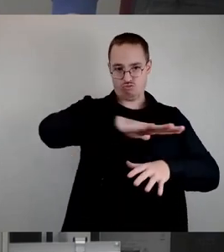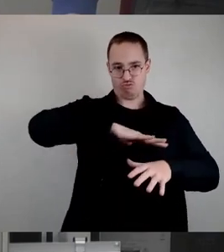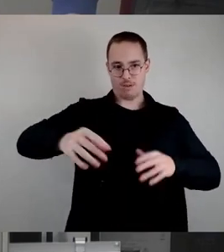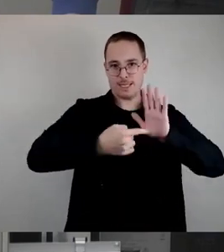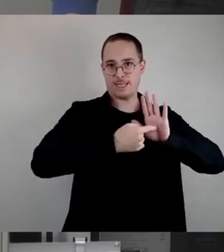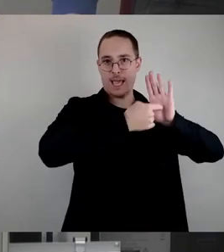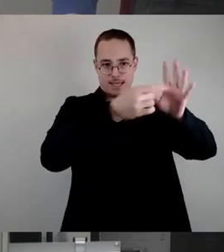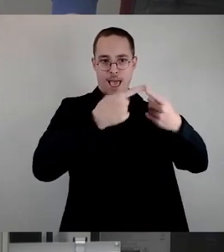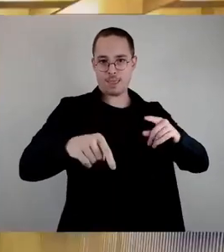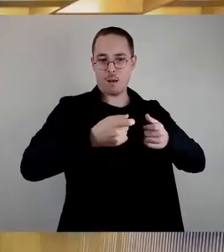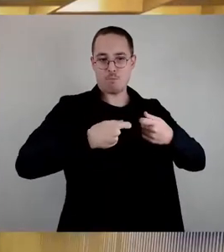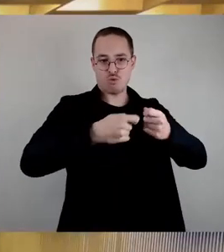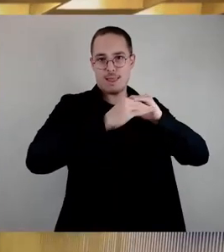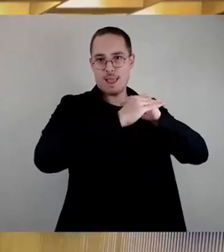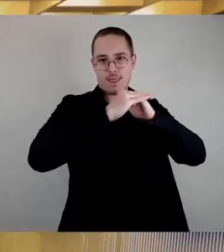Dank.